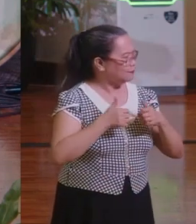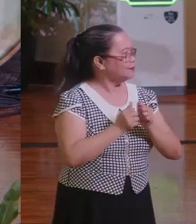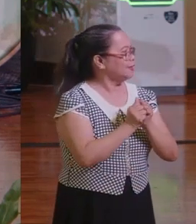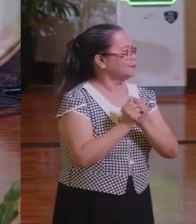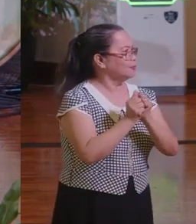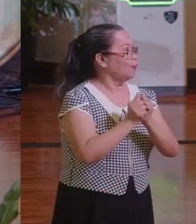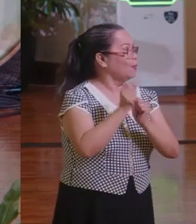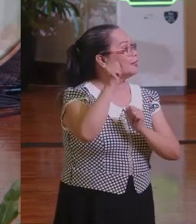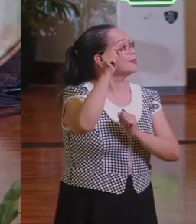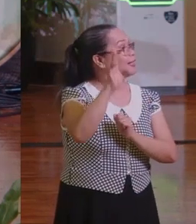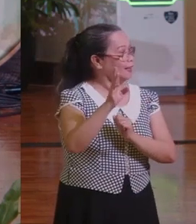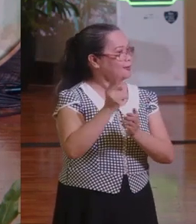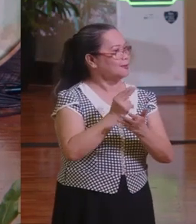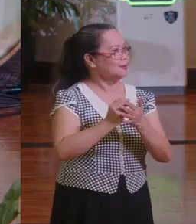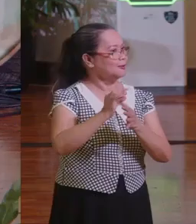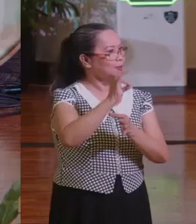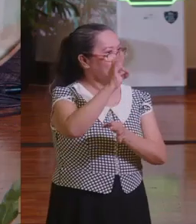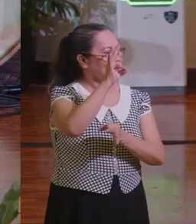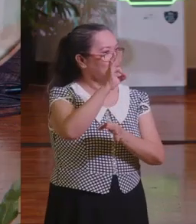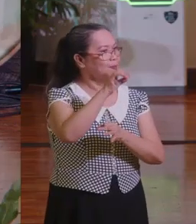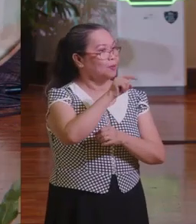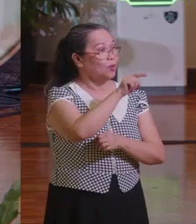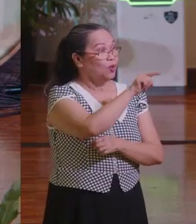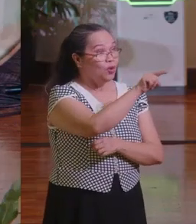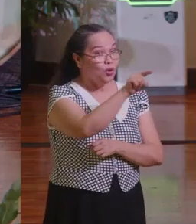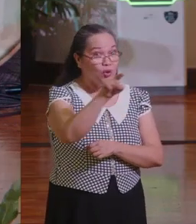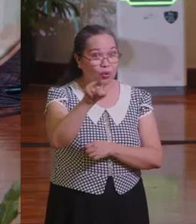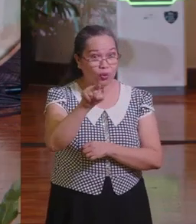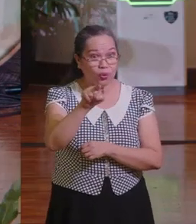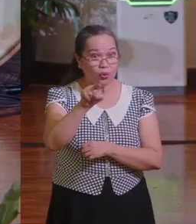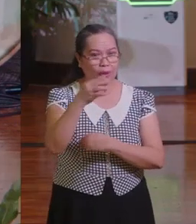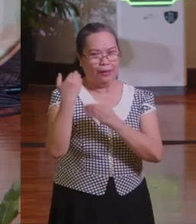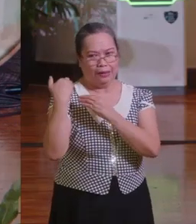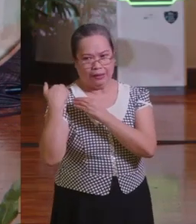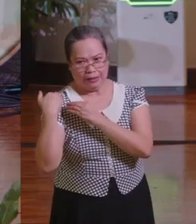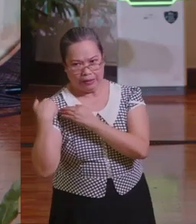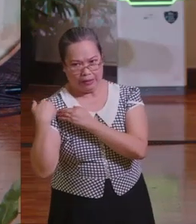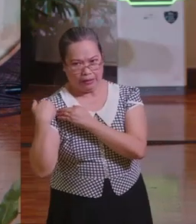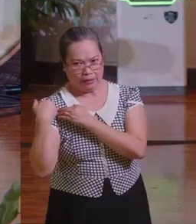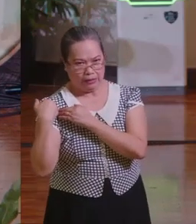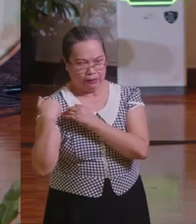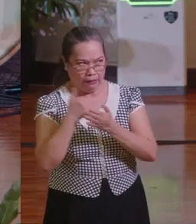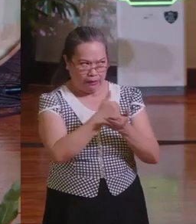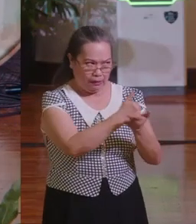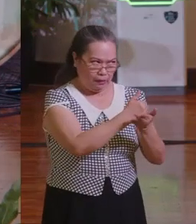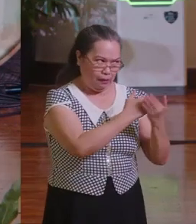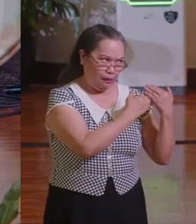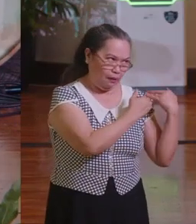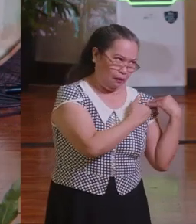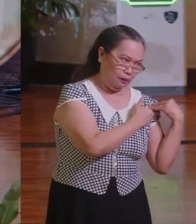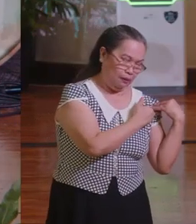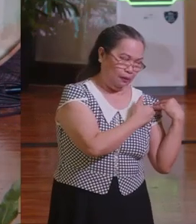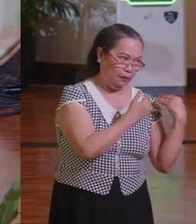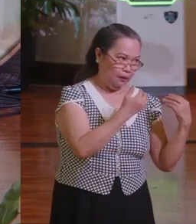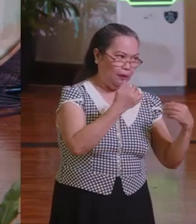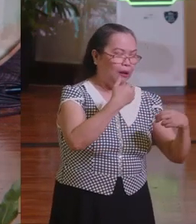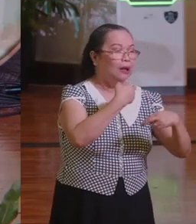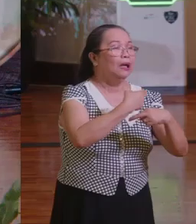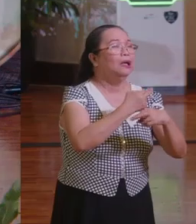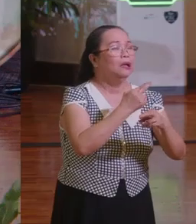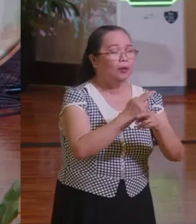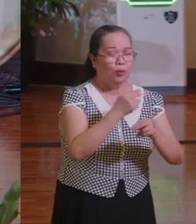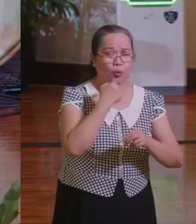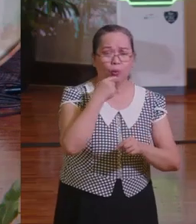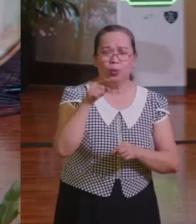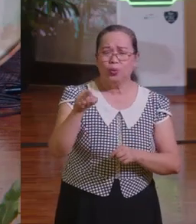Espiritu. Bear one another's burden, sabi niya. Restore the one who is sinning and relieve